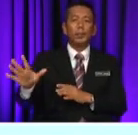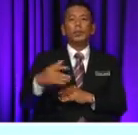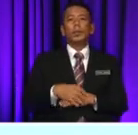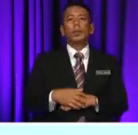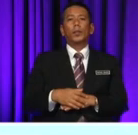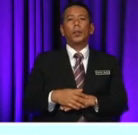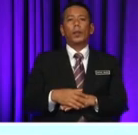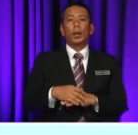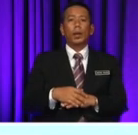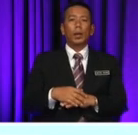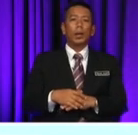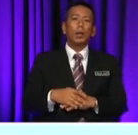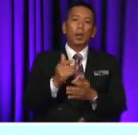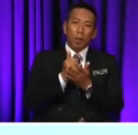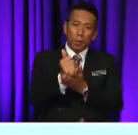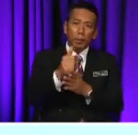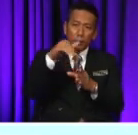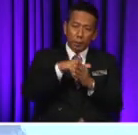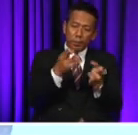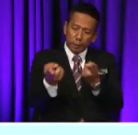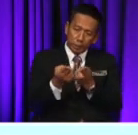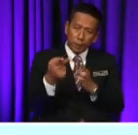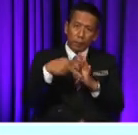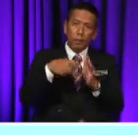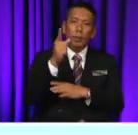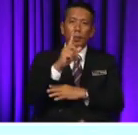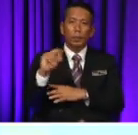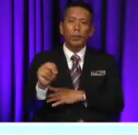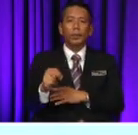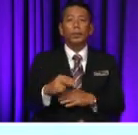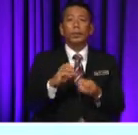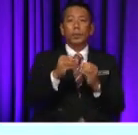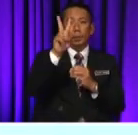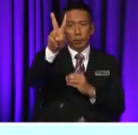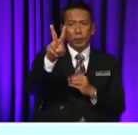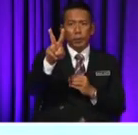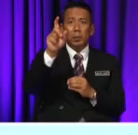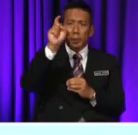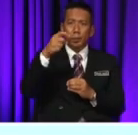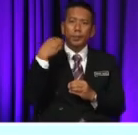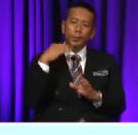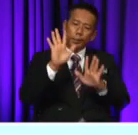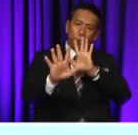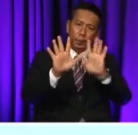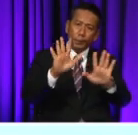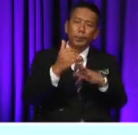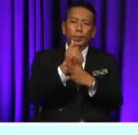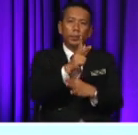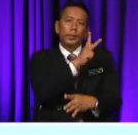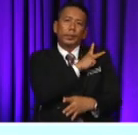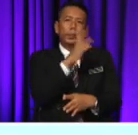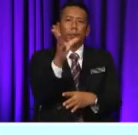mengelola persatuan yang kedua mewujudkan antara ketua dan juga anak